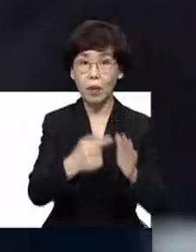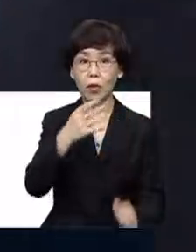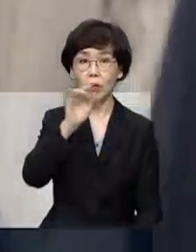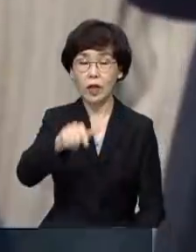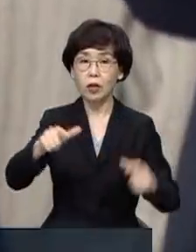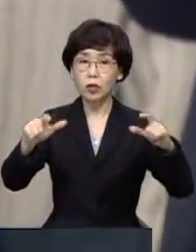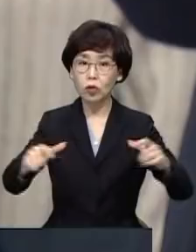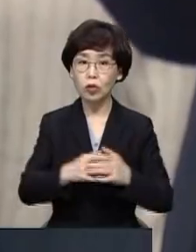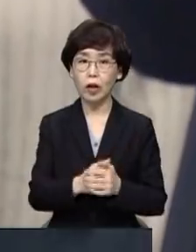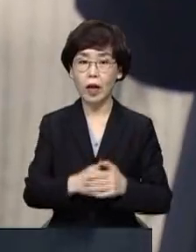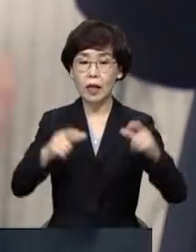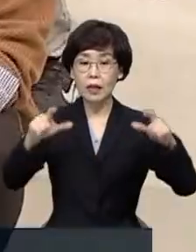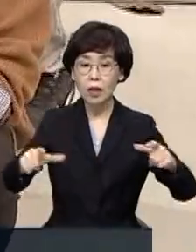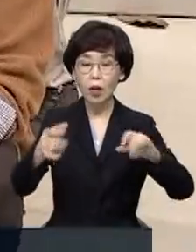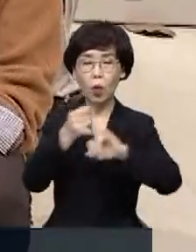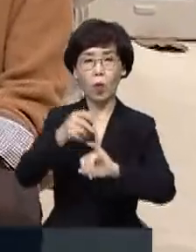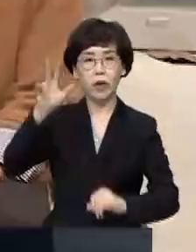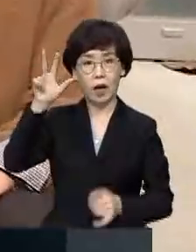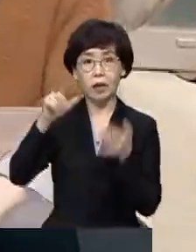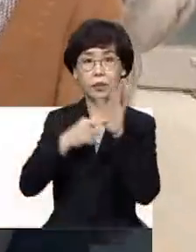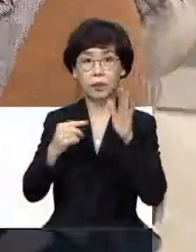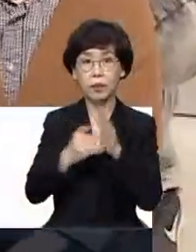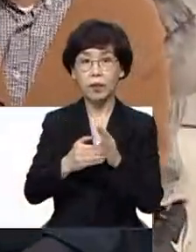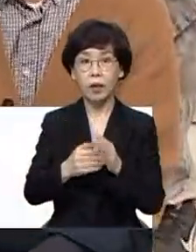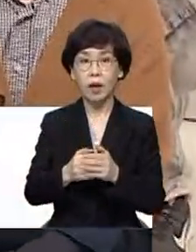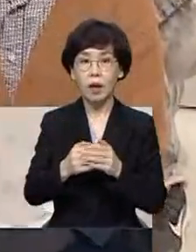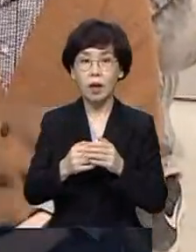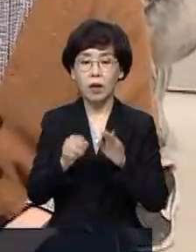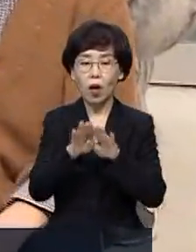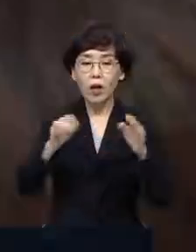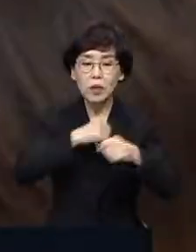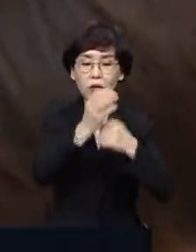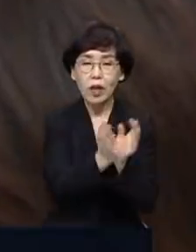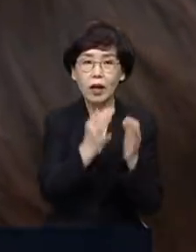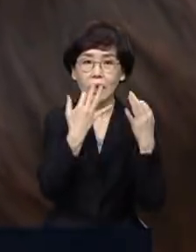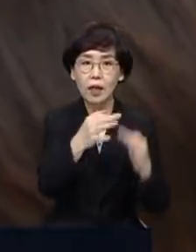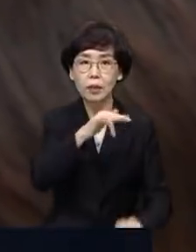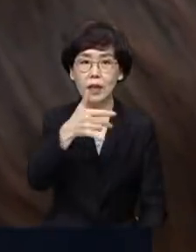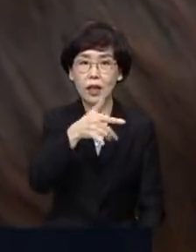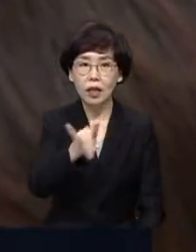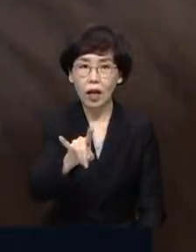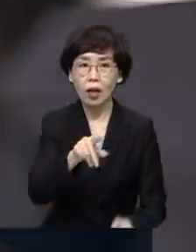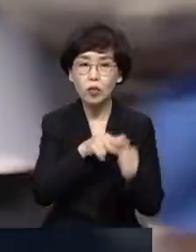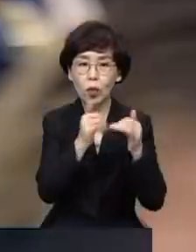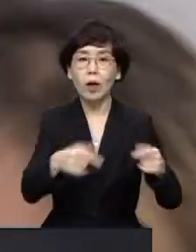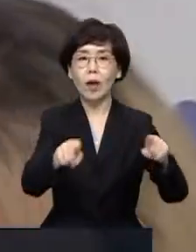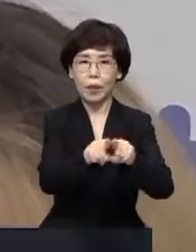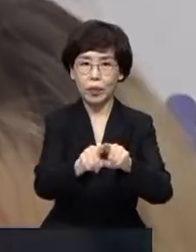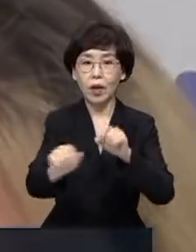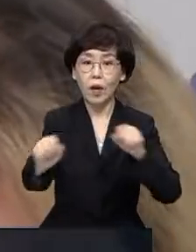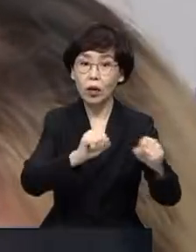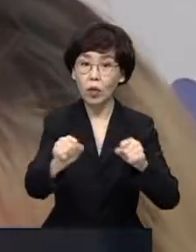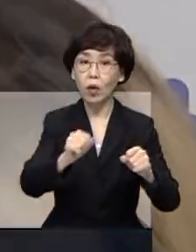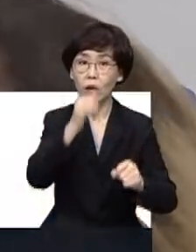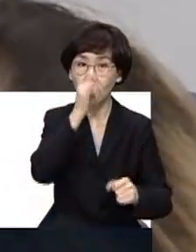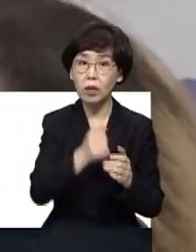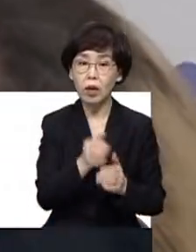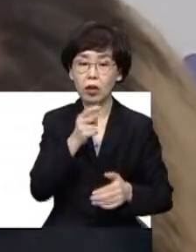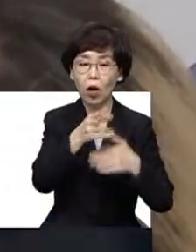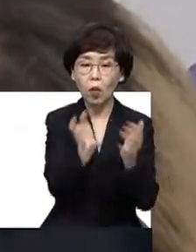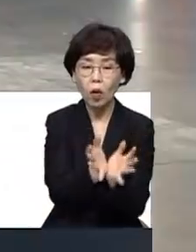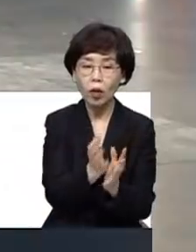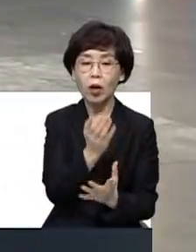지역 공약도 내놨습니다. 열린민주당 김진애 후보와의 공동 일정도 수행했습니다. 여권 후보